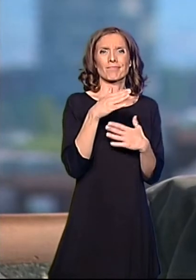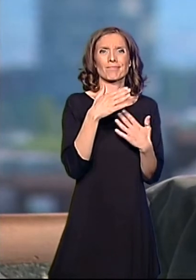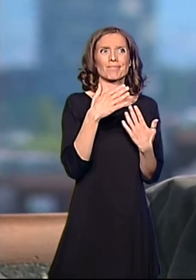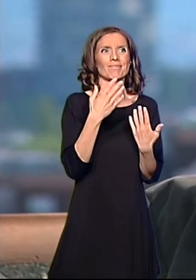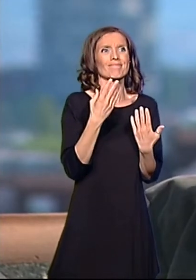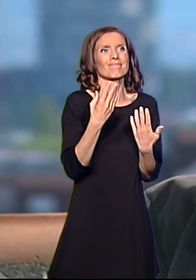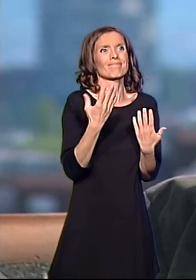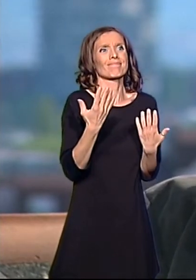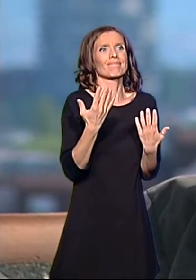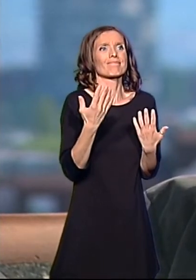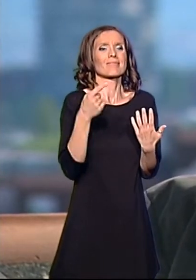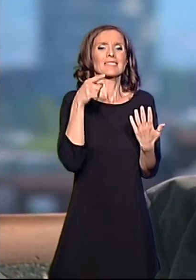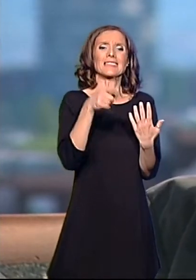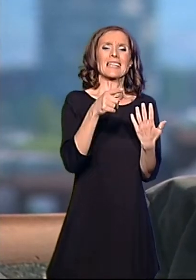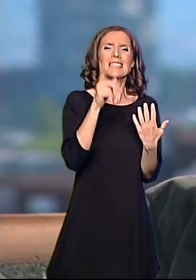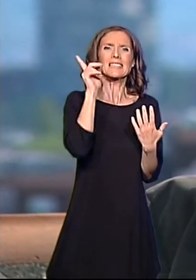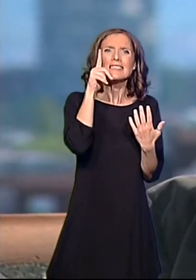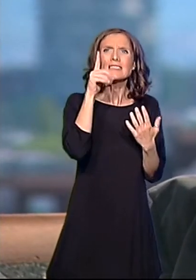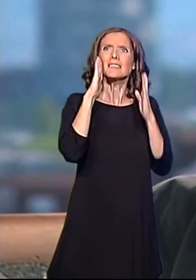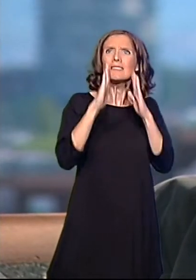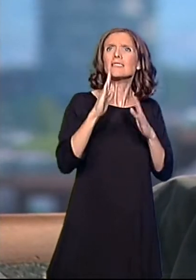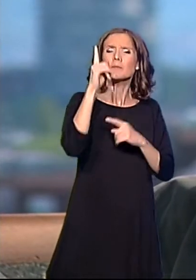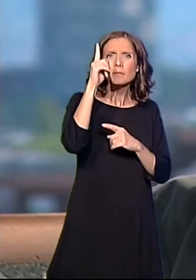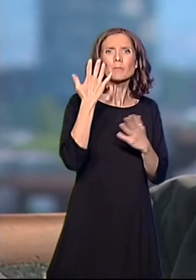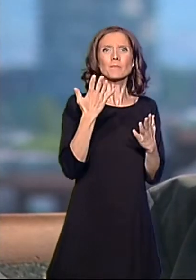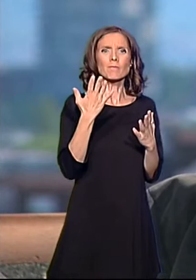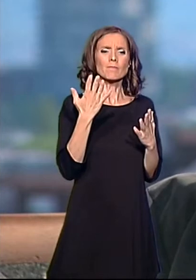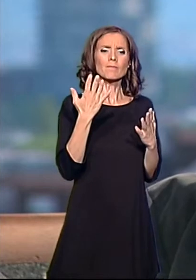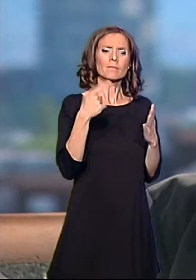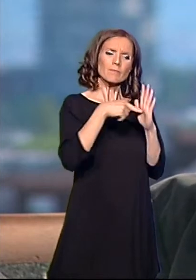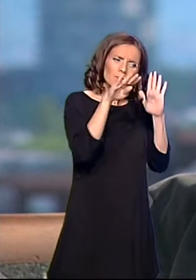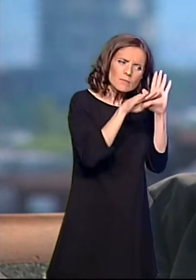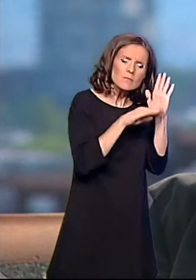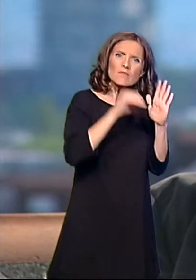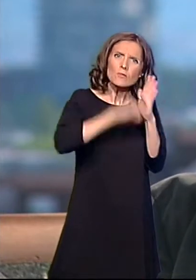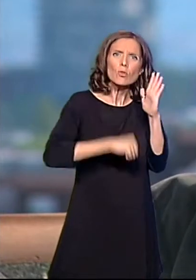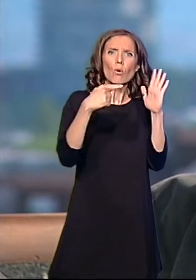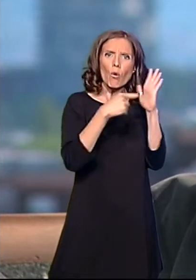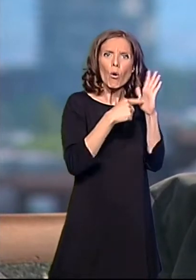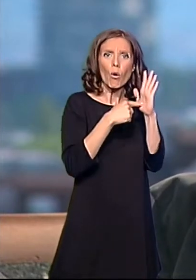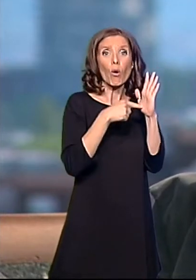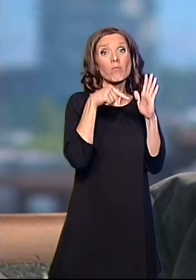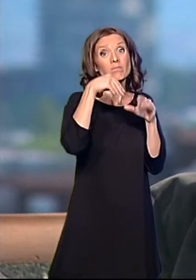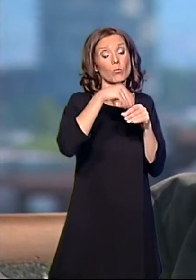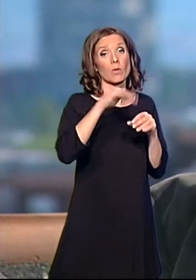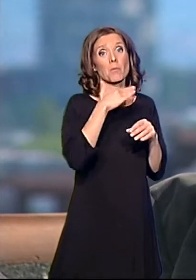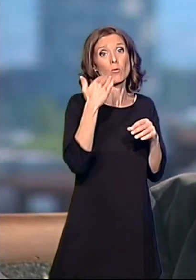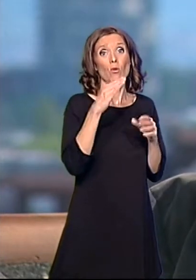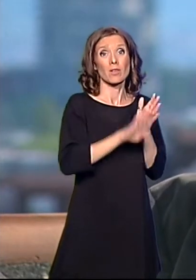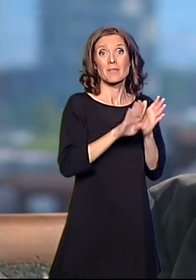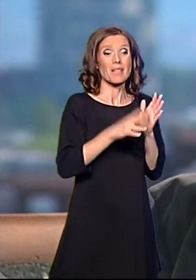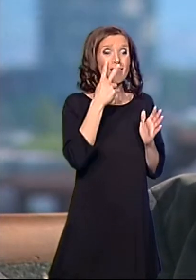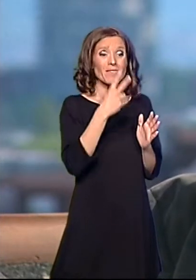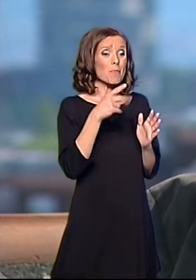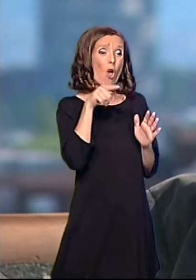religijski ti uslovi su užasno snažni, vidimo da je prosto